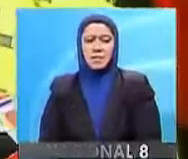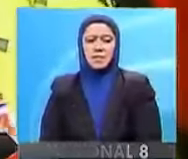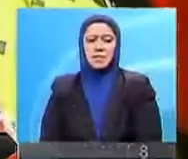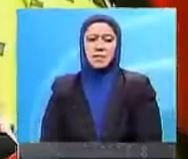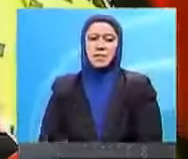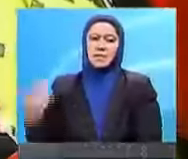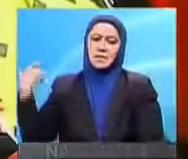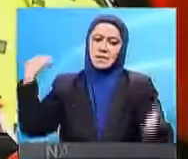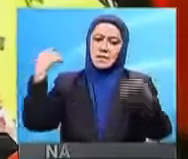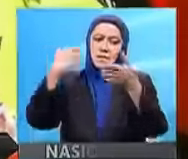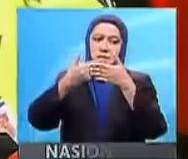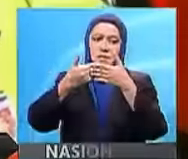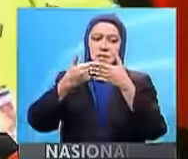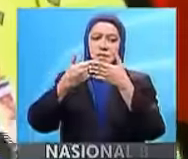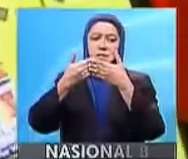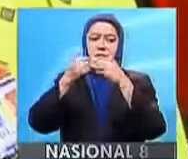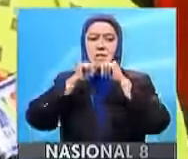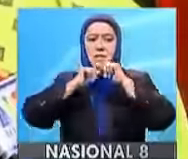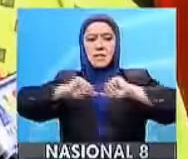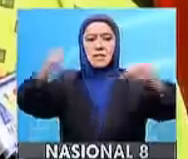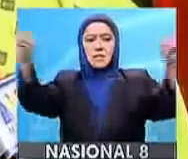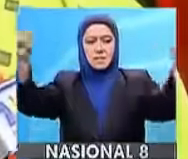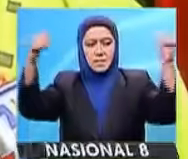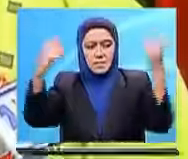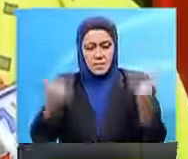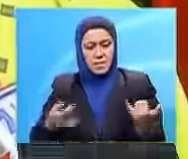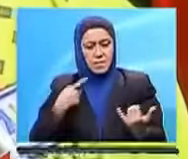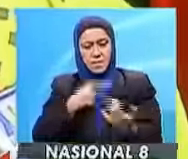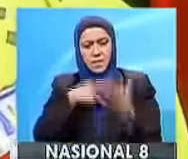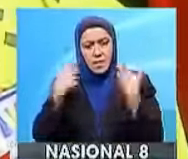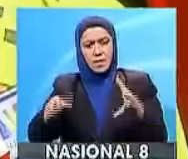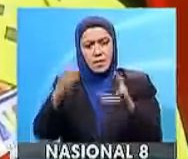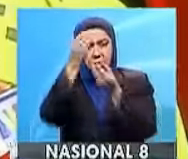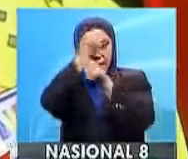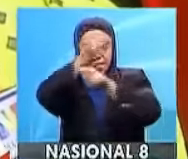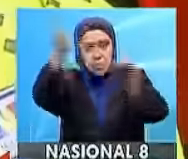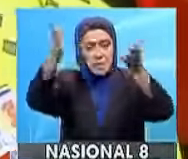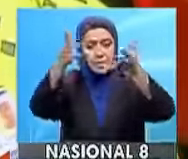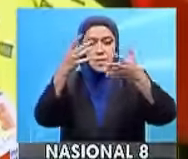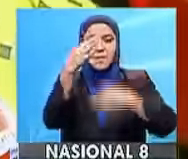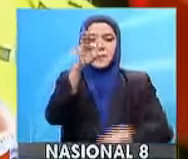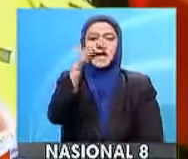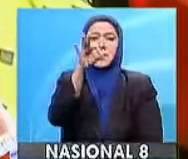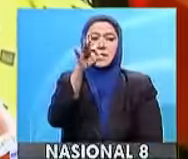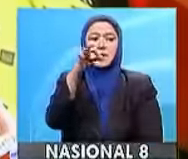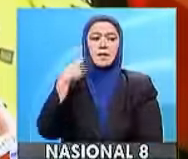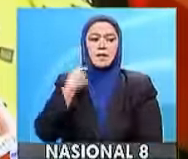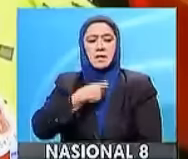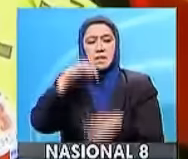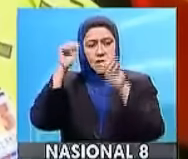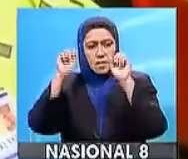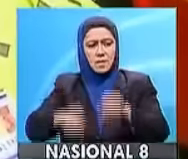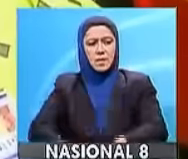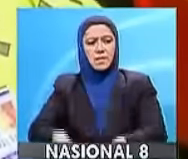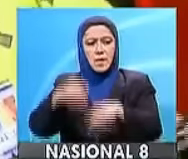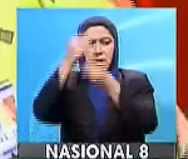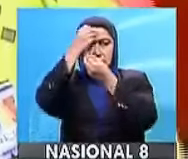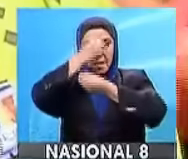Setakat yang kita umumkan, kita dah umumkan 19. Kita boleh umumkan sampai